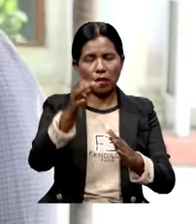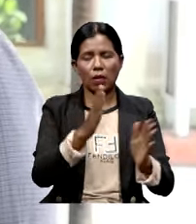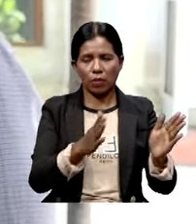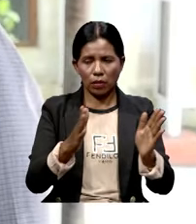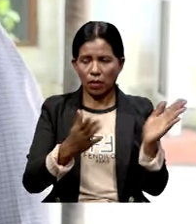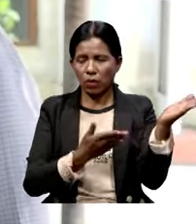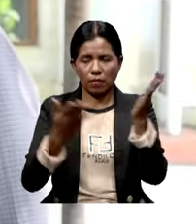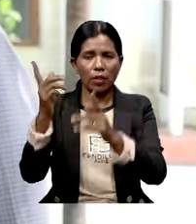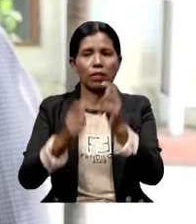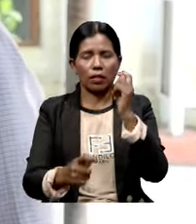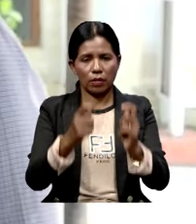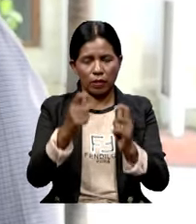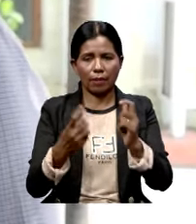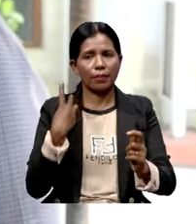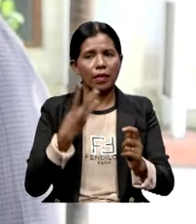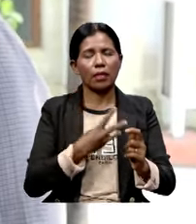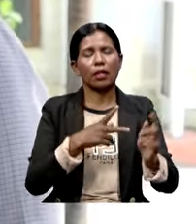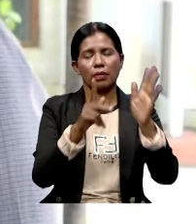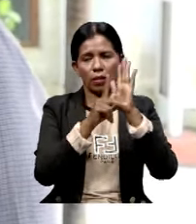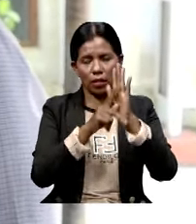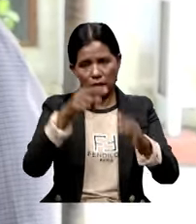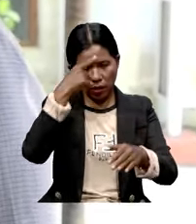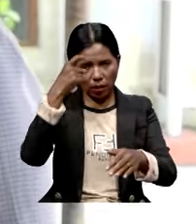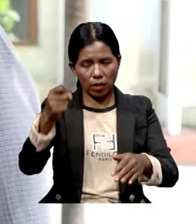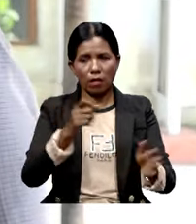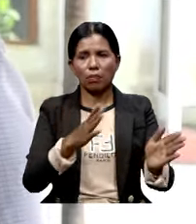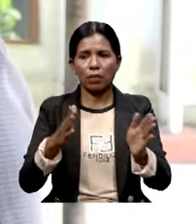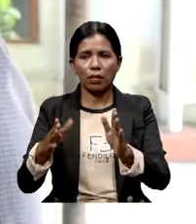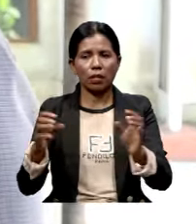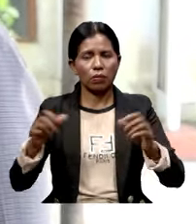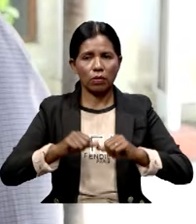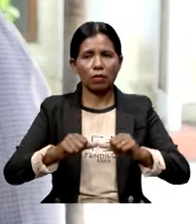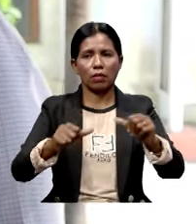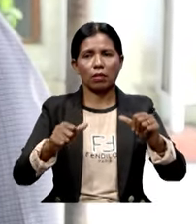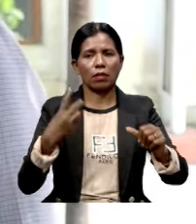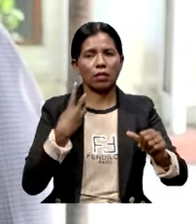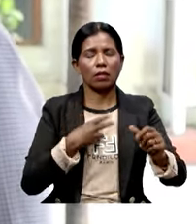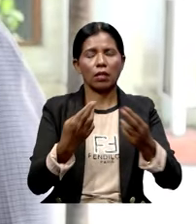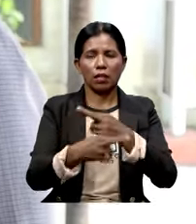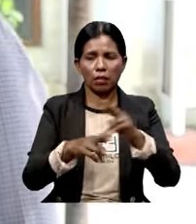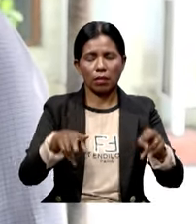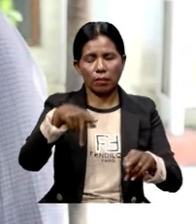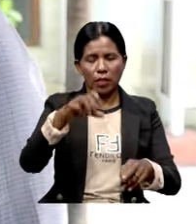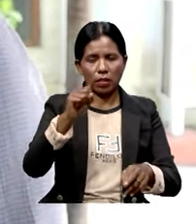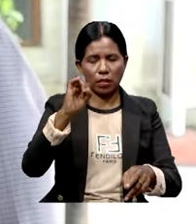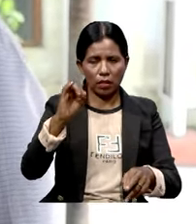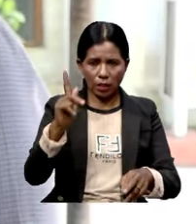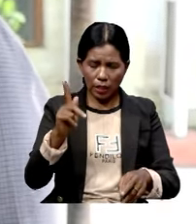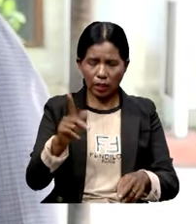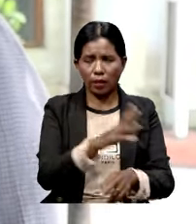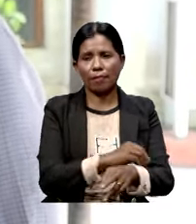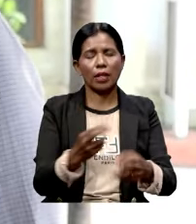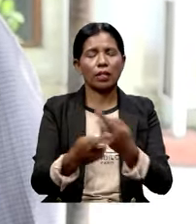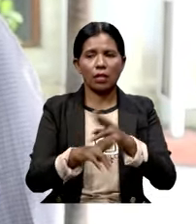Uruguai e tribunal. E tá a tu queixa tamba processo ne laujela. O aira resultado pisic saiona, resultado em São